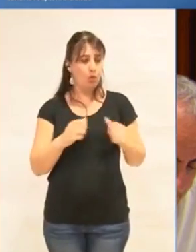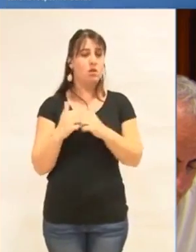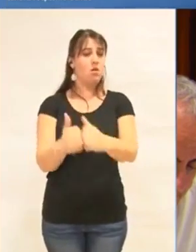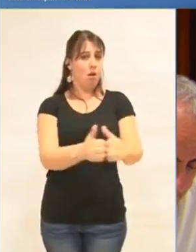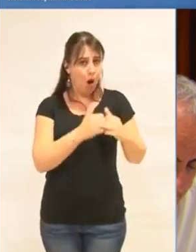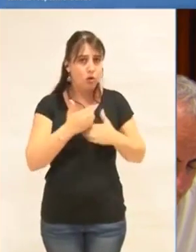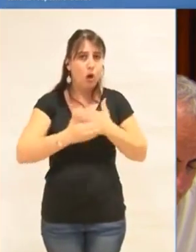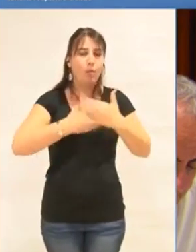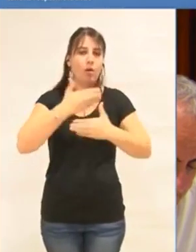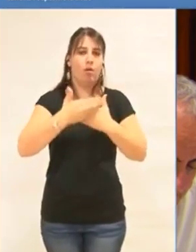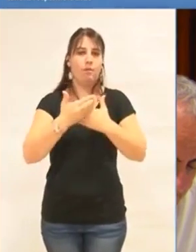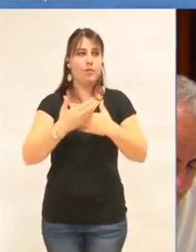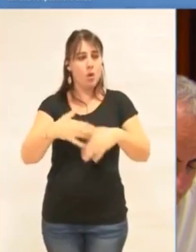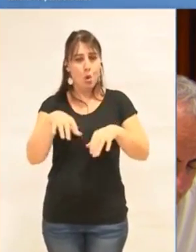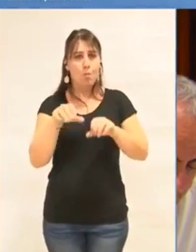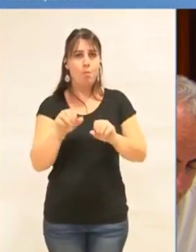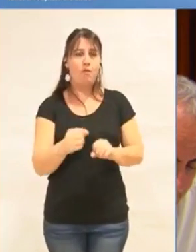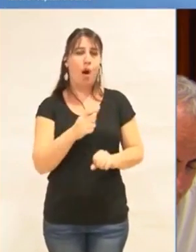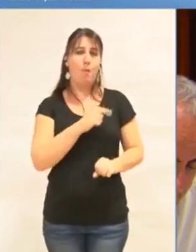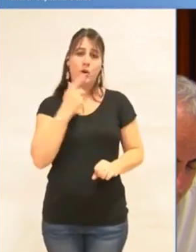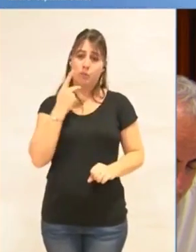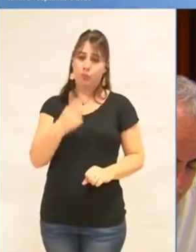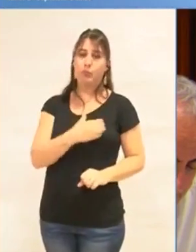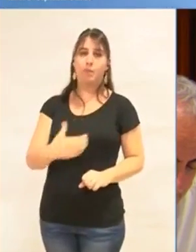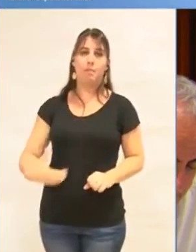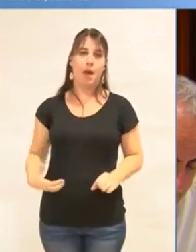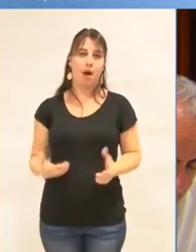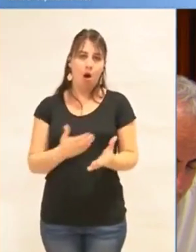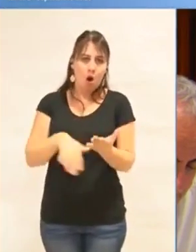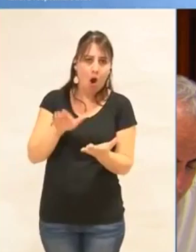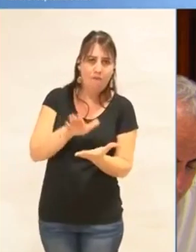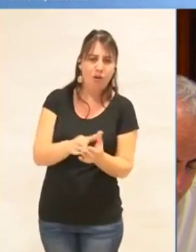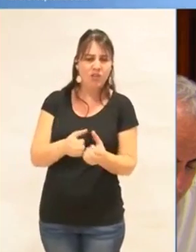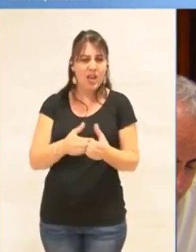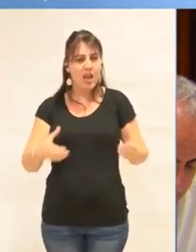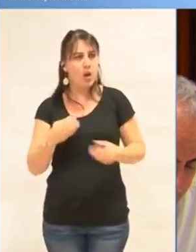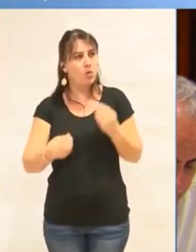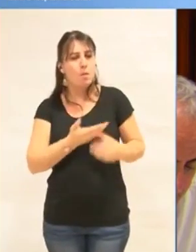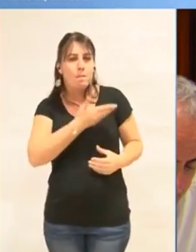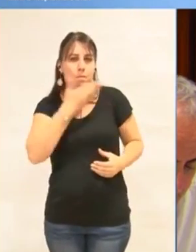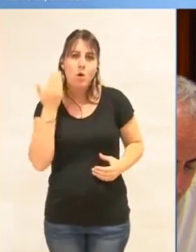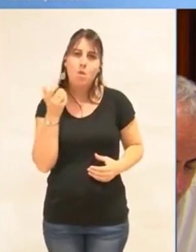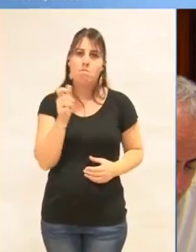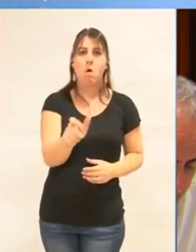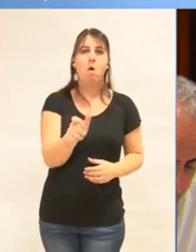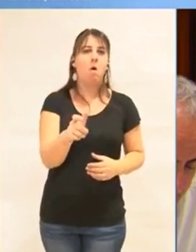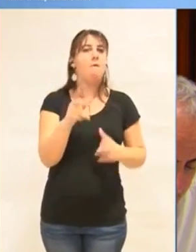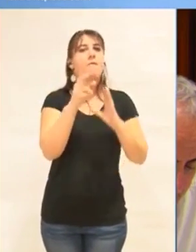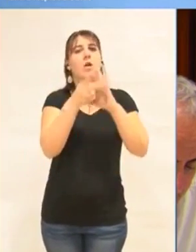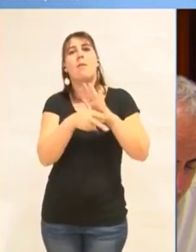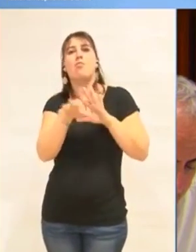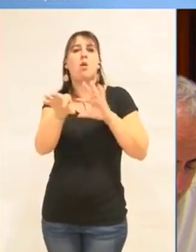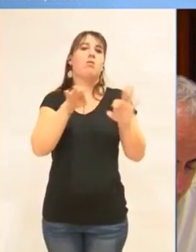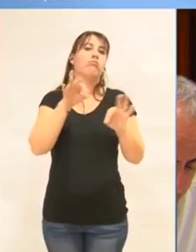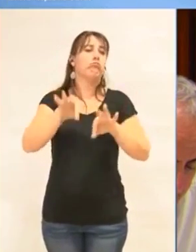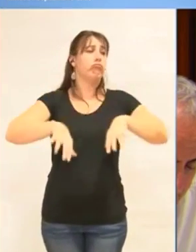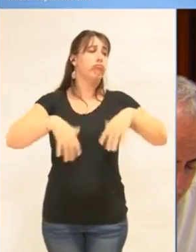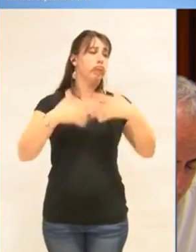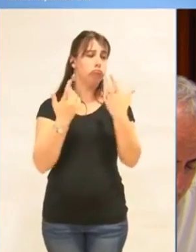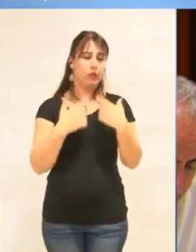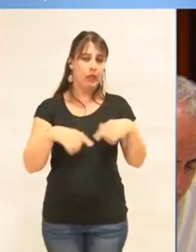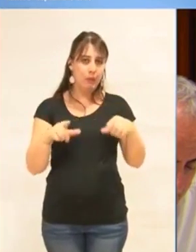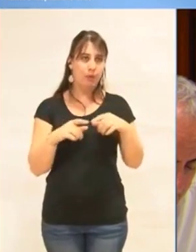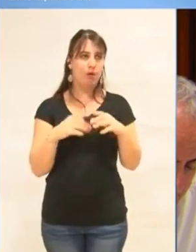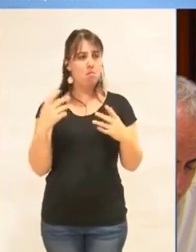parle de pouvoir de police du maire renforcé ou amélioré, on le dit comme on veut. J'entends